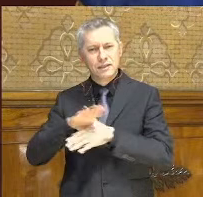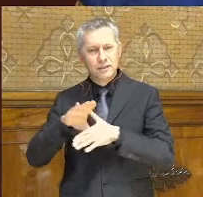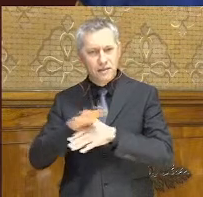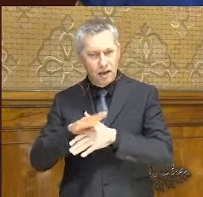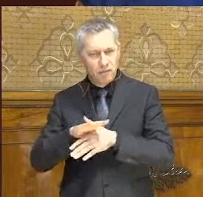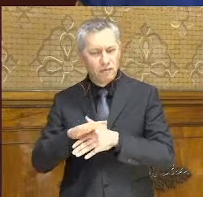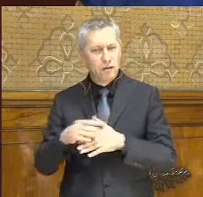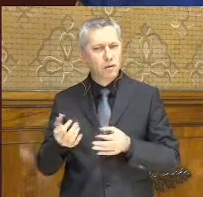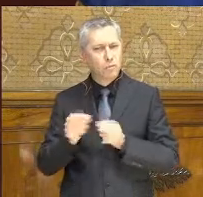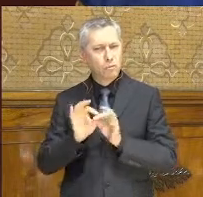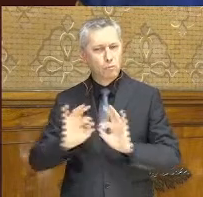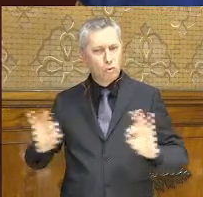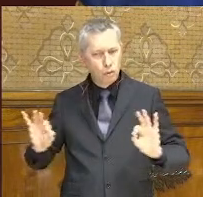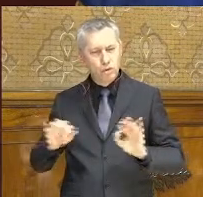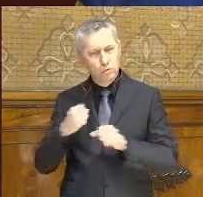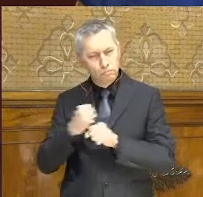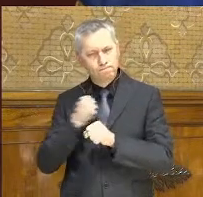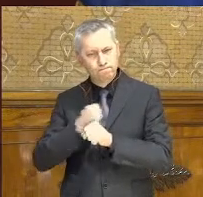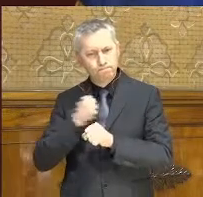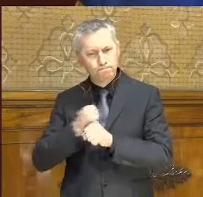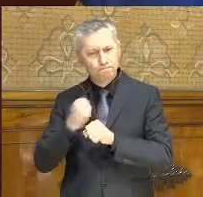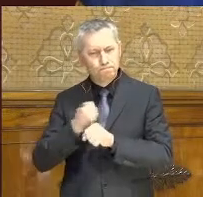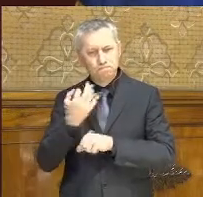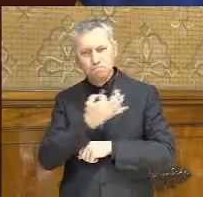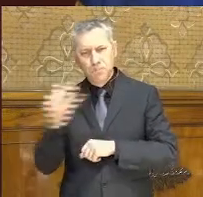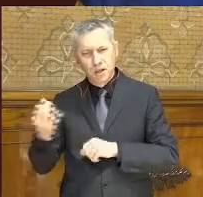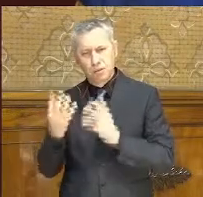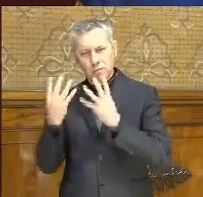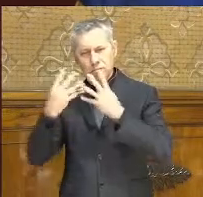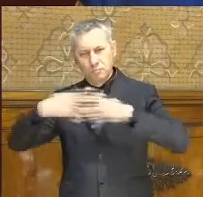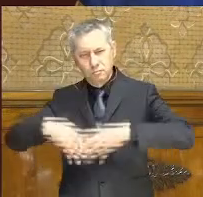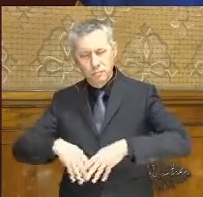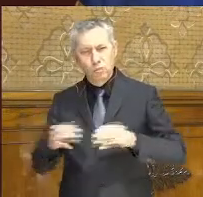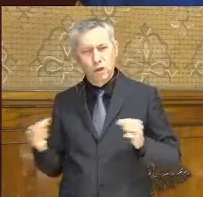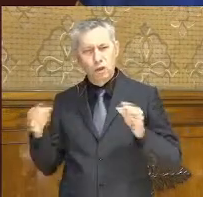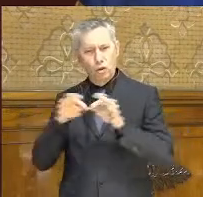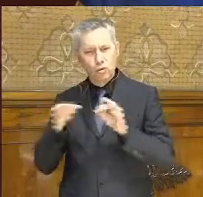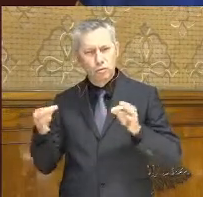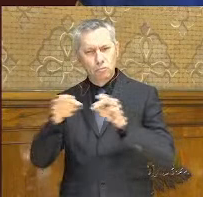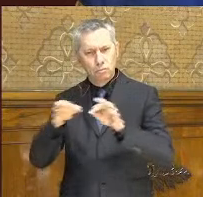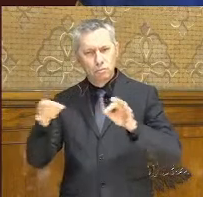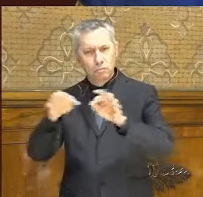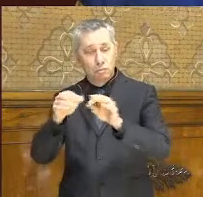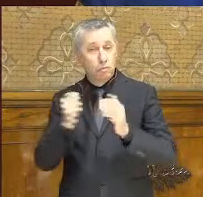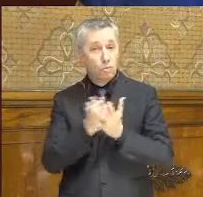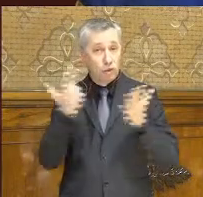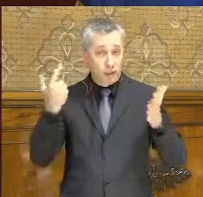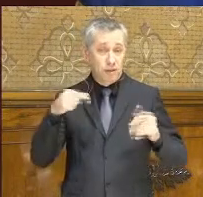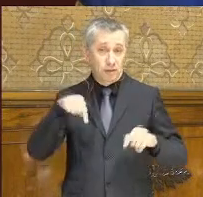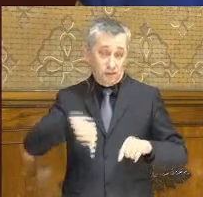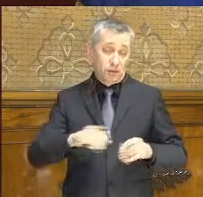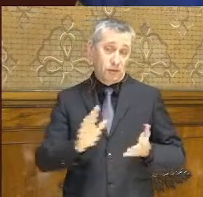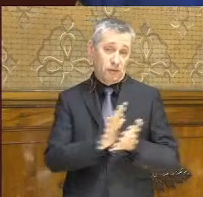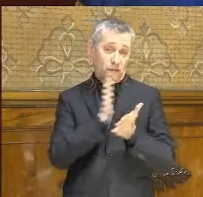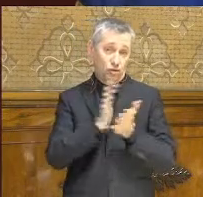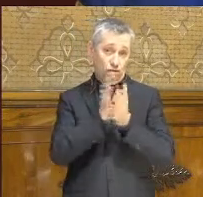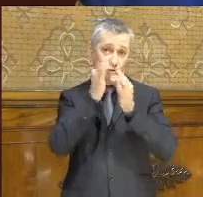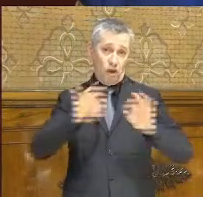sempre lavora benissimo per questi incontri che per noi sono così importanti viste le celebrazioni.